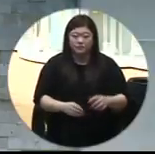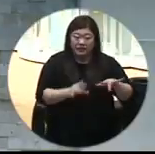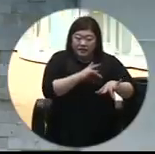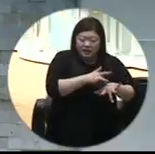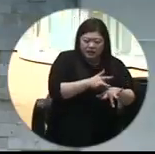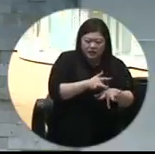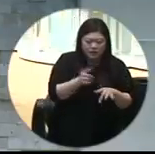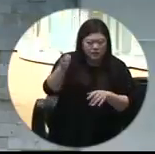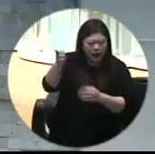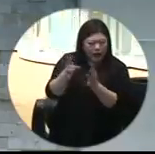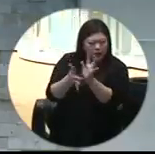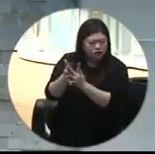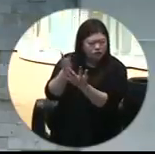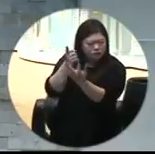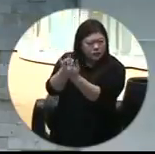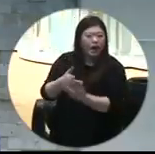세계는.